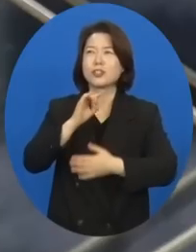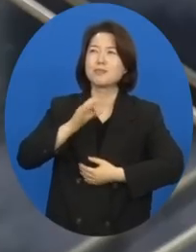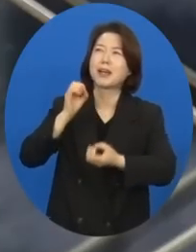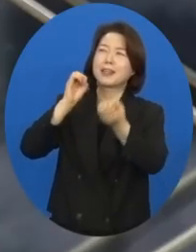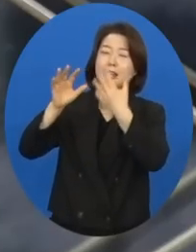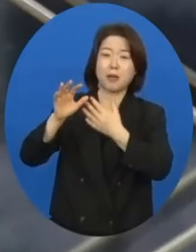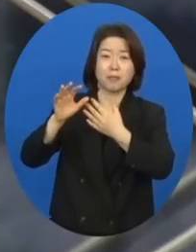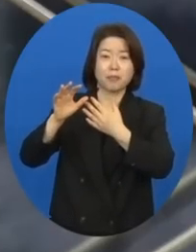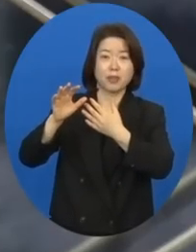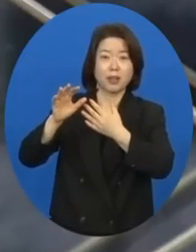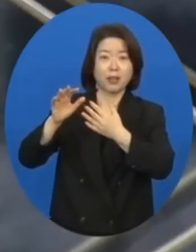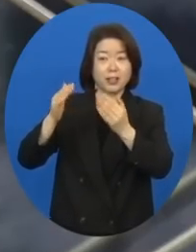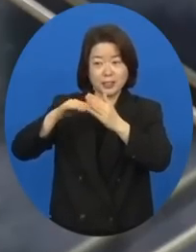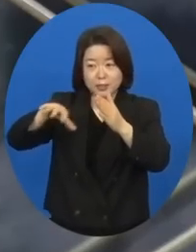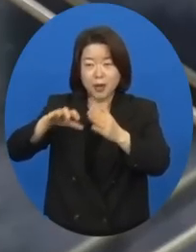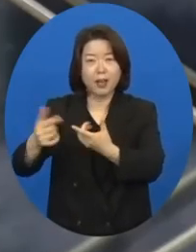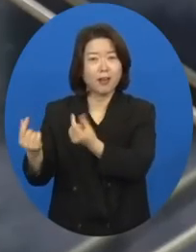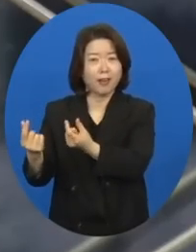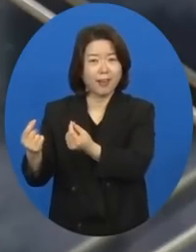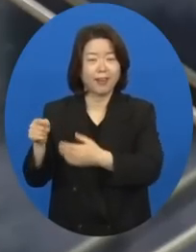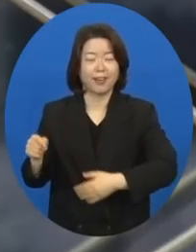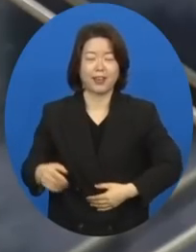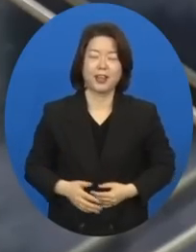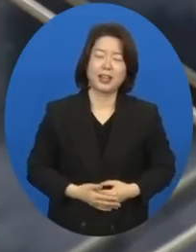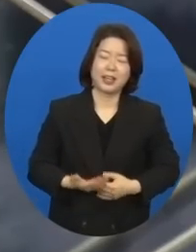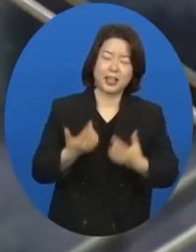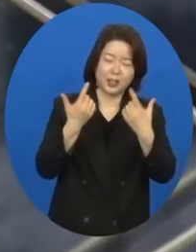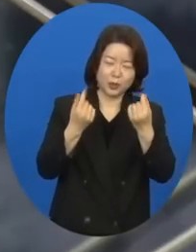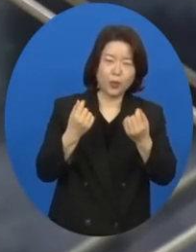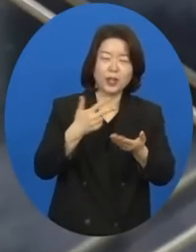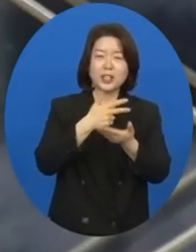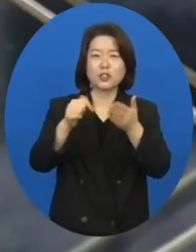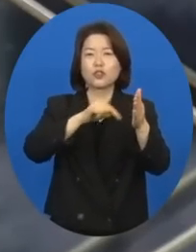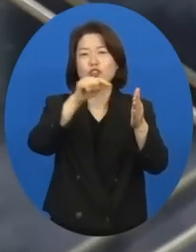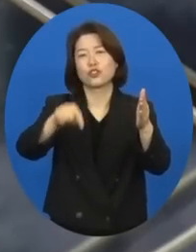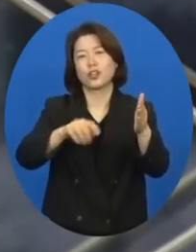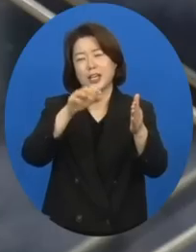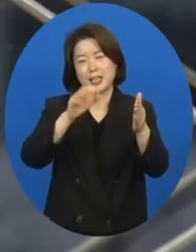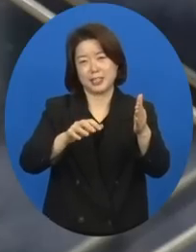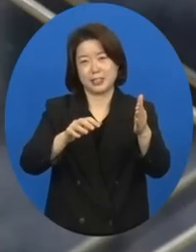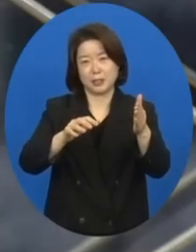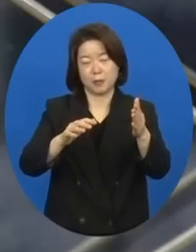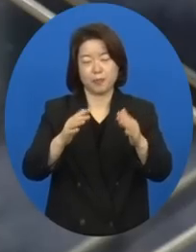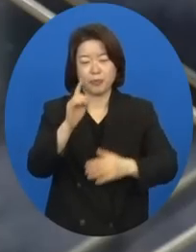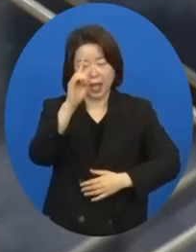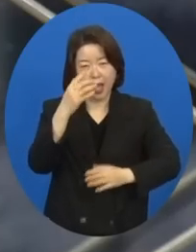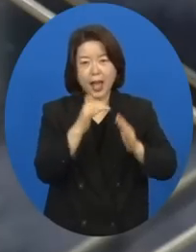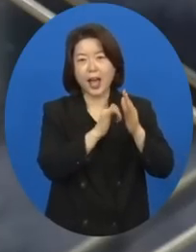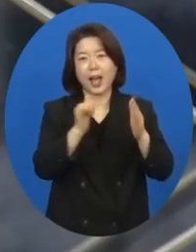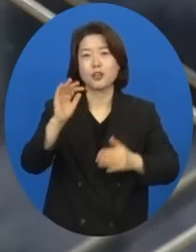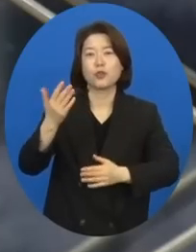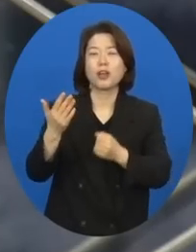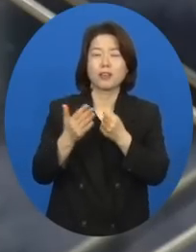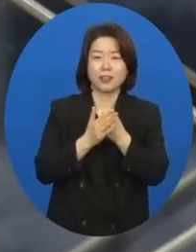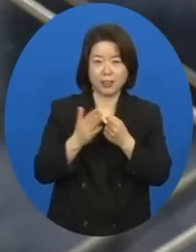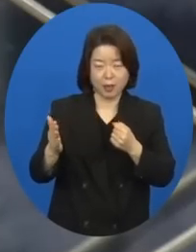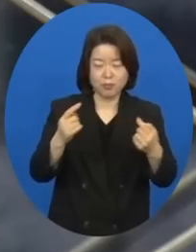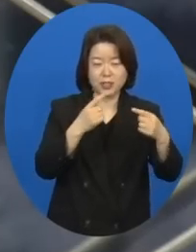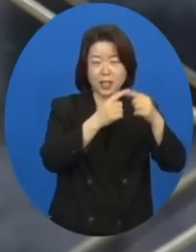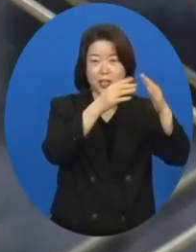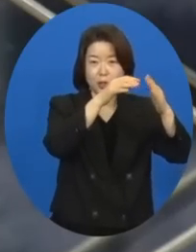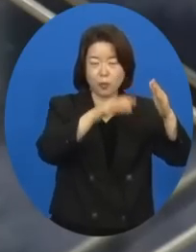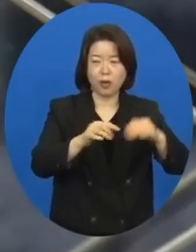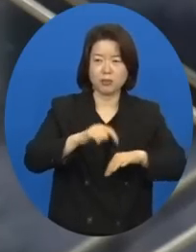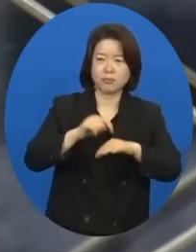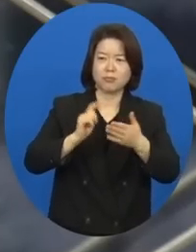그런 상황인데 마찬가지로 우리가 주 안에서 한 몸 된 가족이 되었기 때문에 교회 안에서 마음